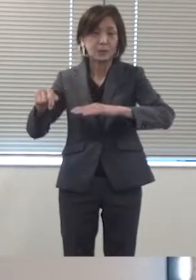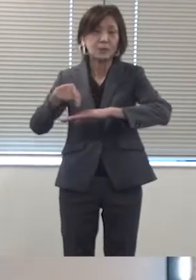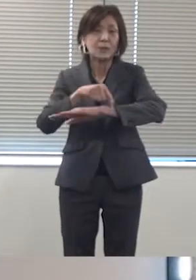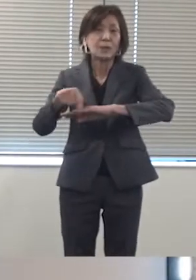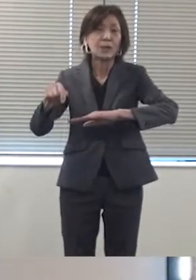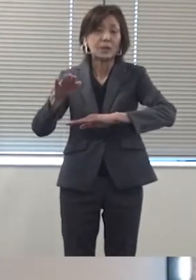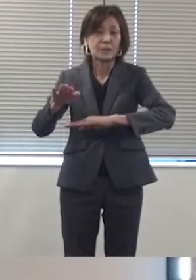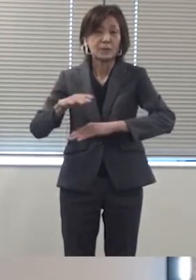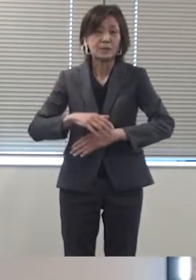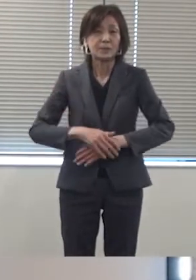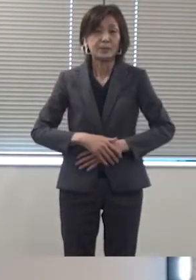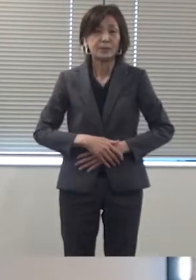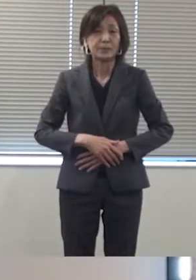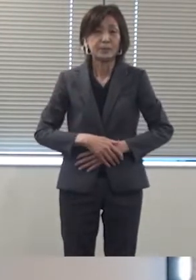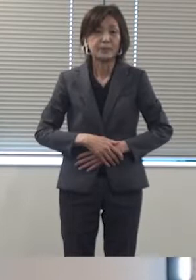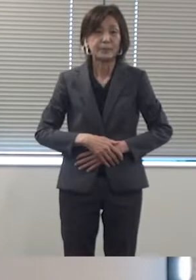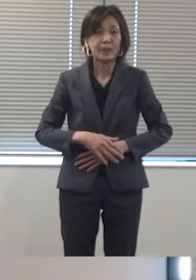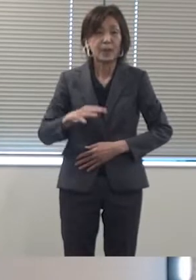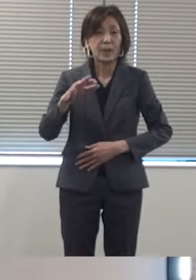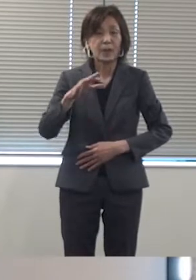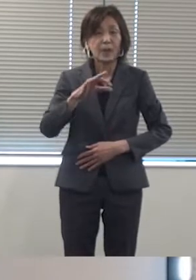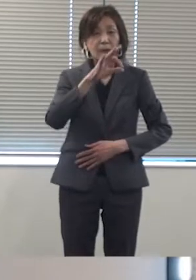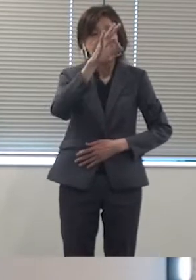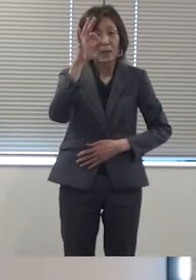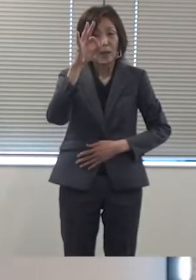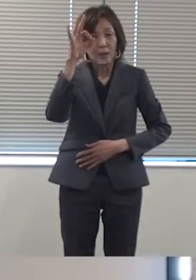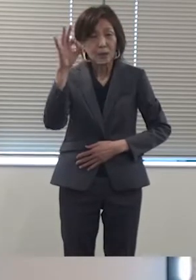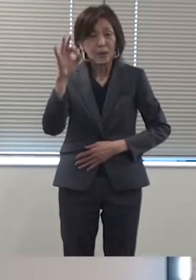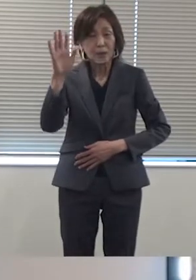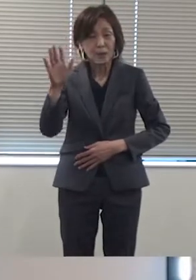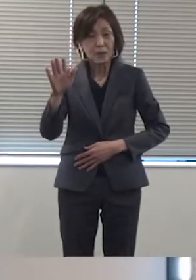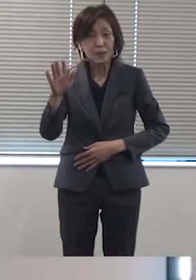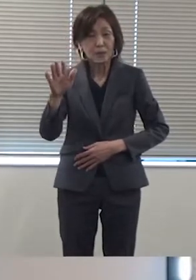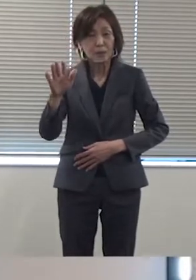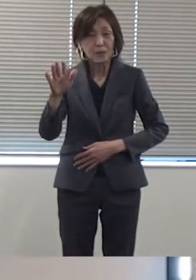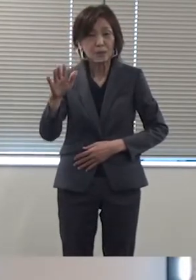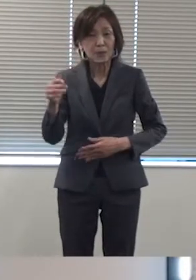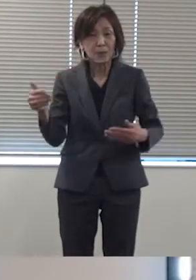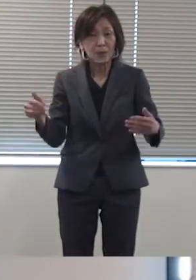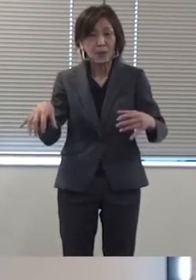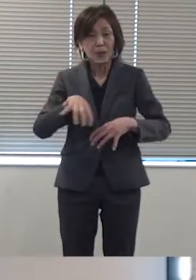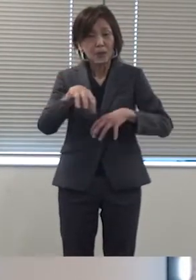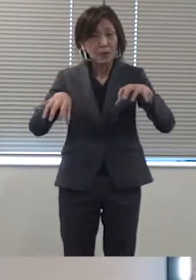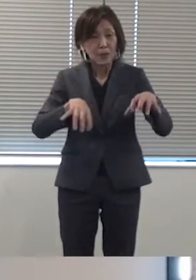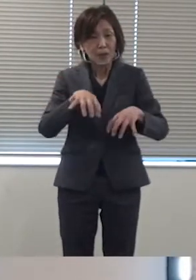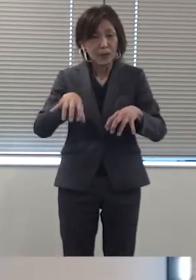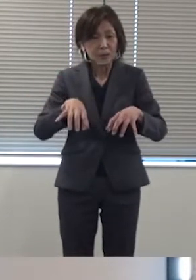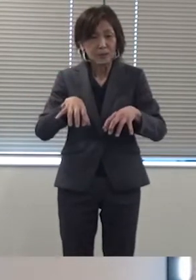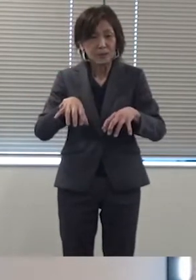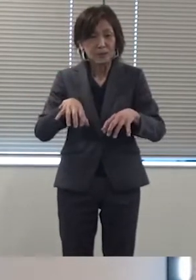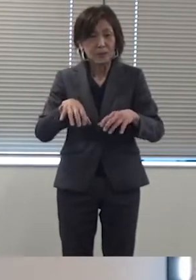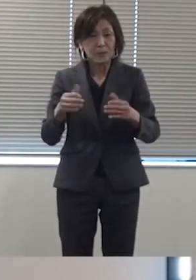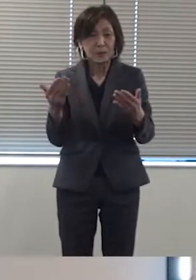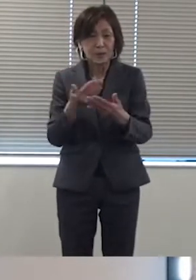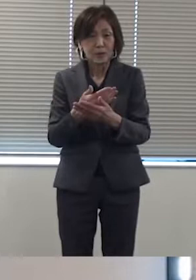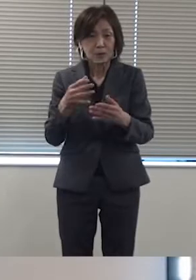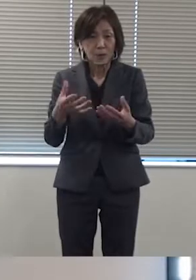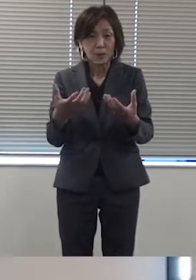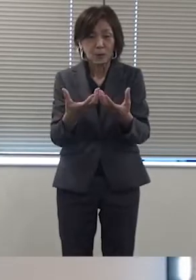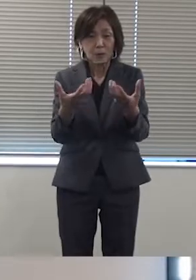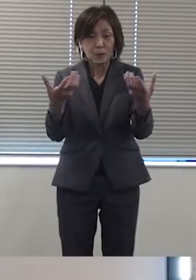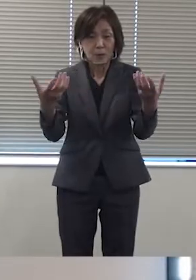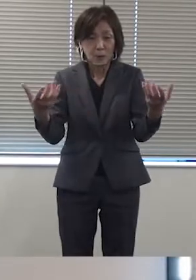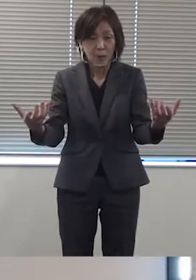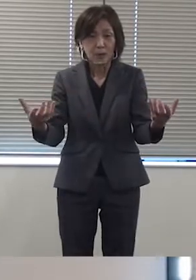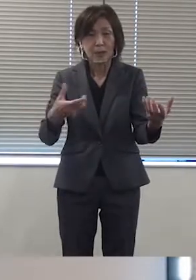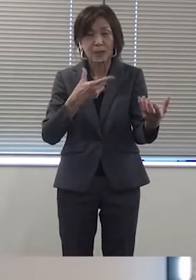忙しくなってますので、観光の舞台をちょっと2つに割りたいと思ってまして、観光の企画化、